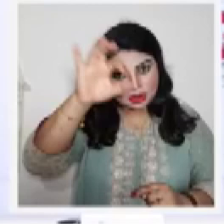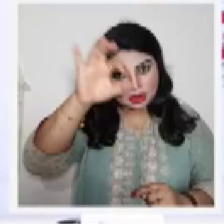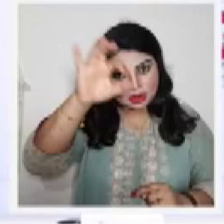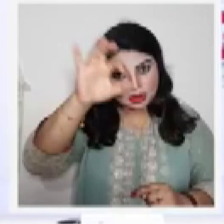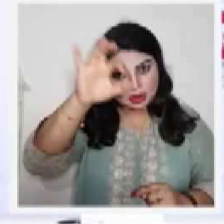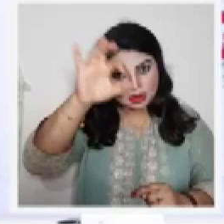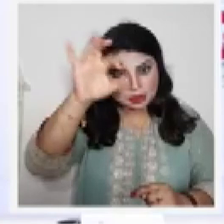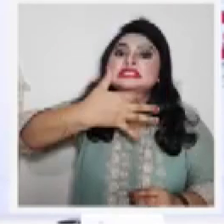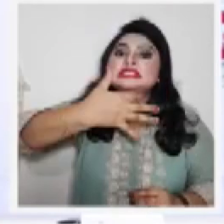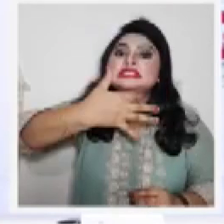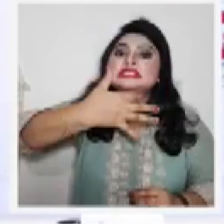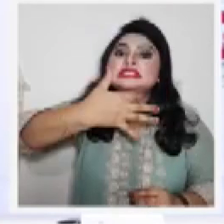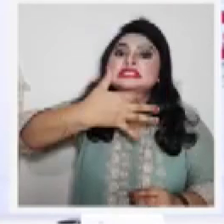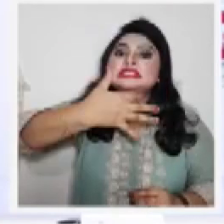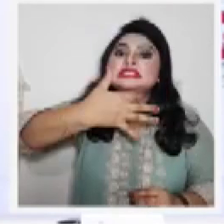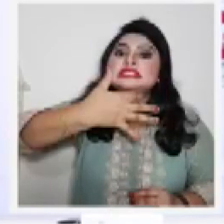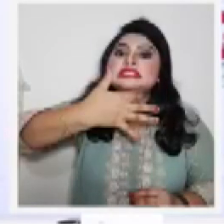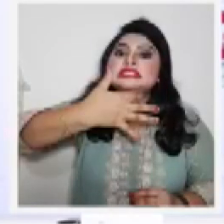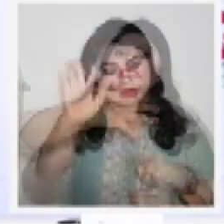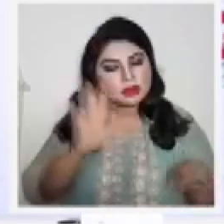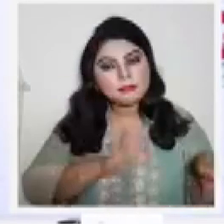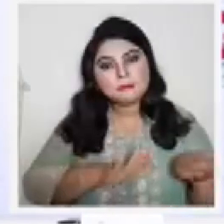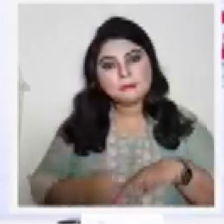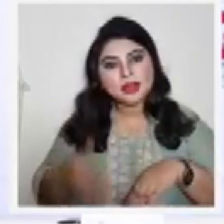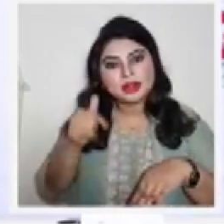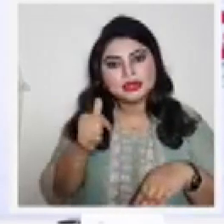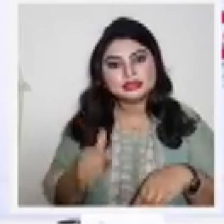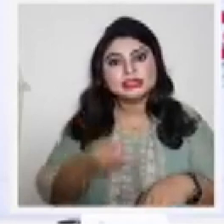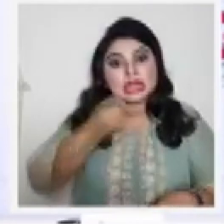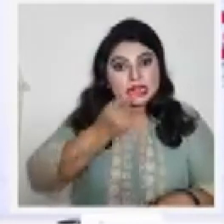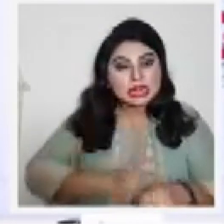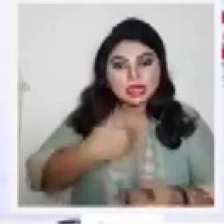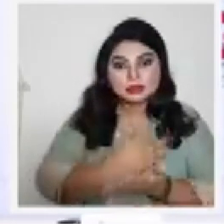রাজশাহী বিভাগে 4 জন করে, সিলেট 2 জন এবং বরিশাল বিভাগে 1 জন।